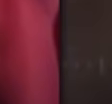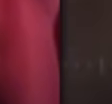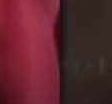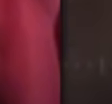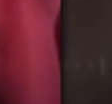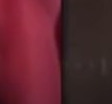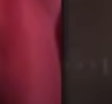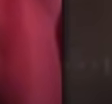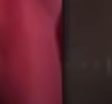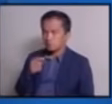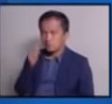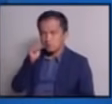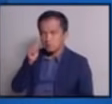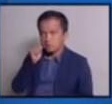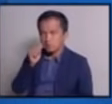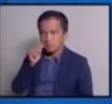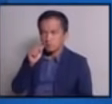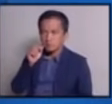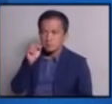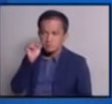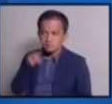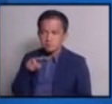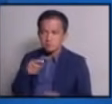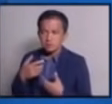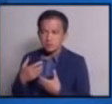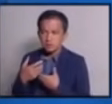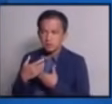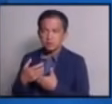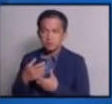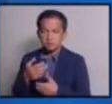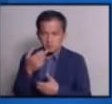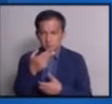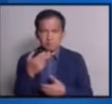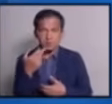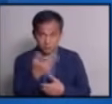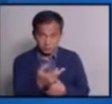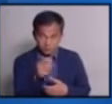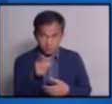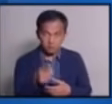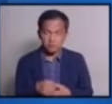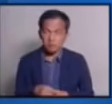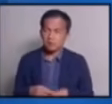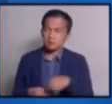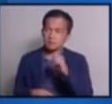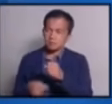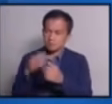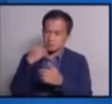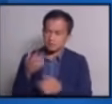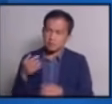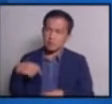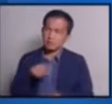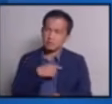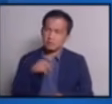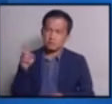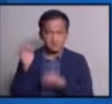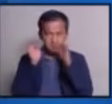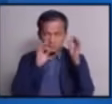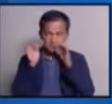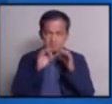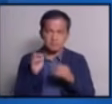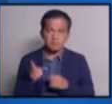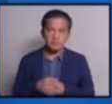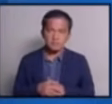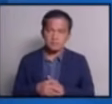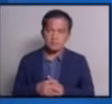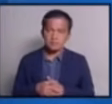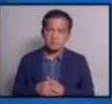yung babae, kapatid niya po, ginaganon pa po ako. At dinidirty finger pa kayo. Opo, mamamatay ka amin yan. Ano ito, adik? Hindi